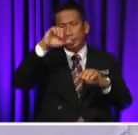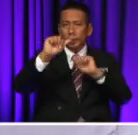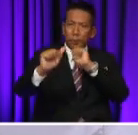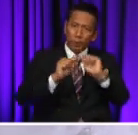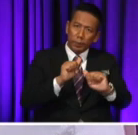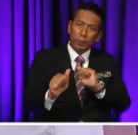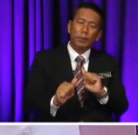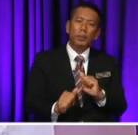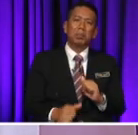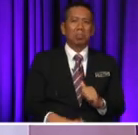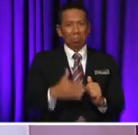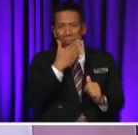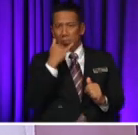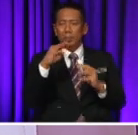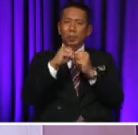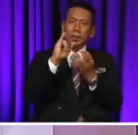bagus